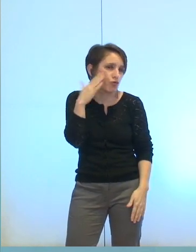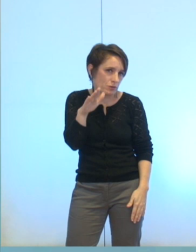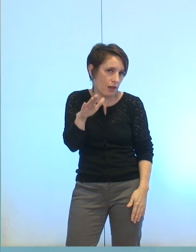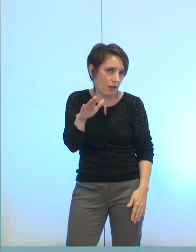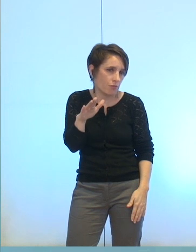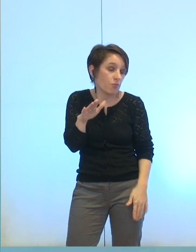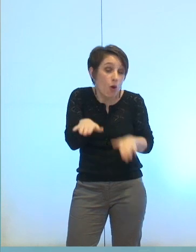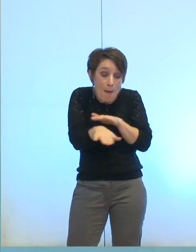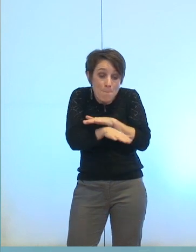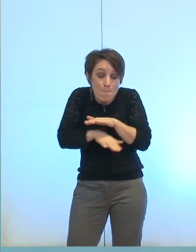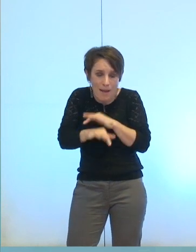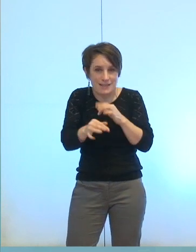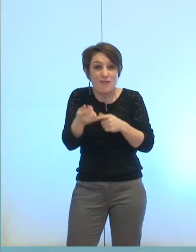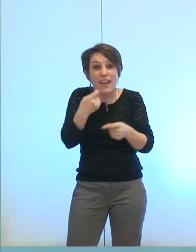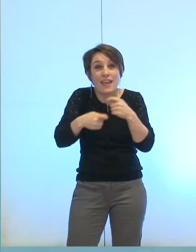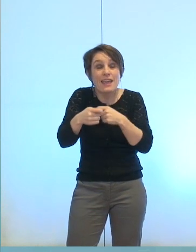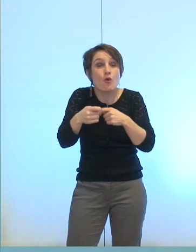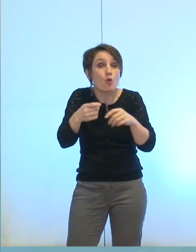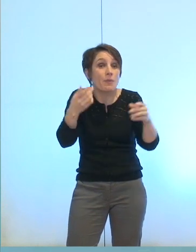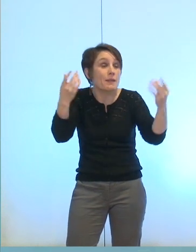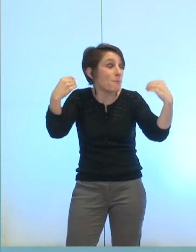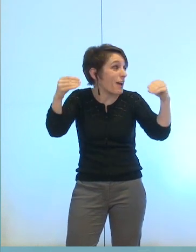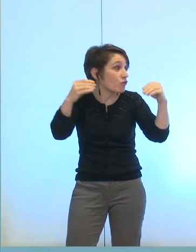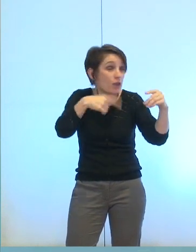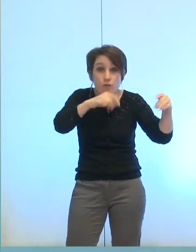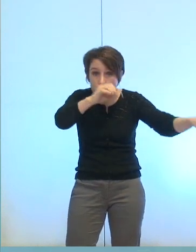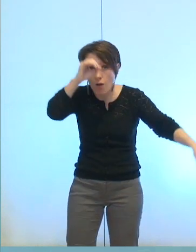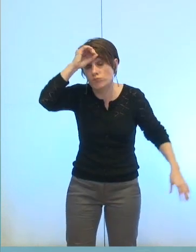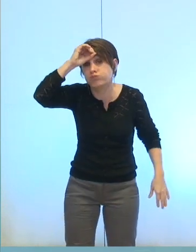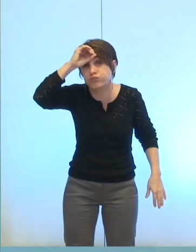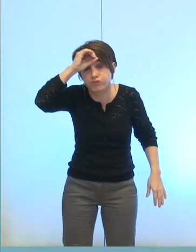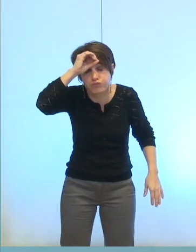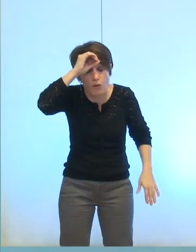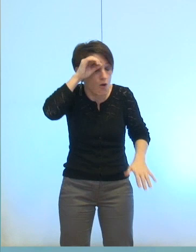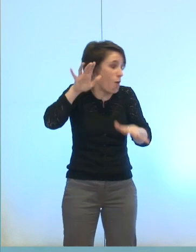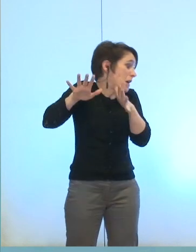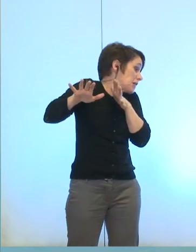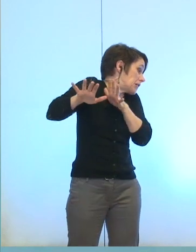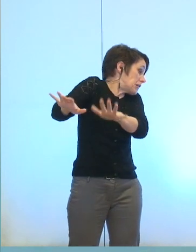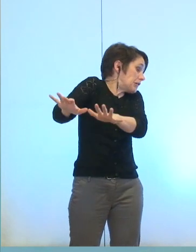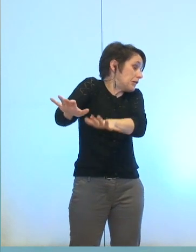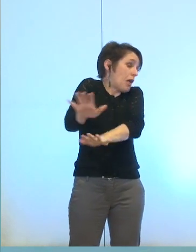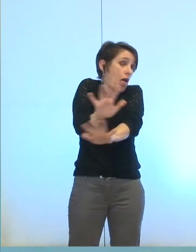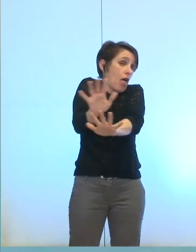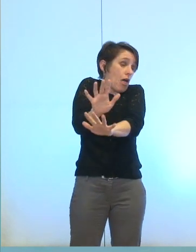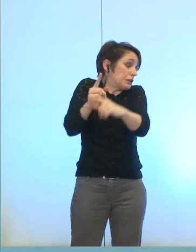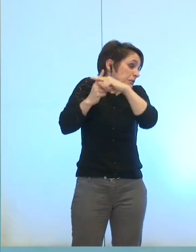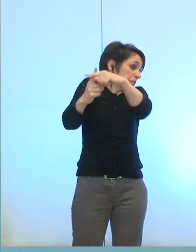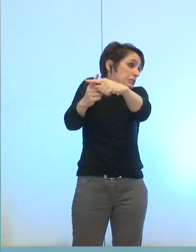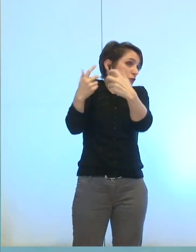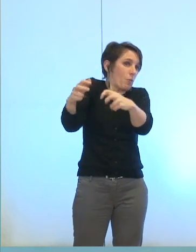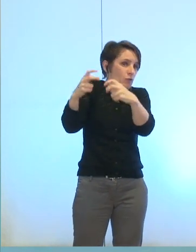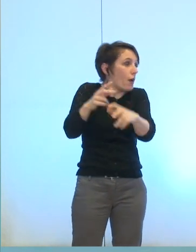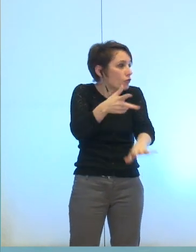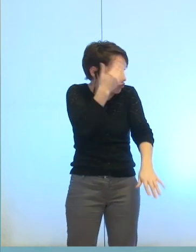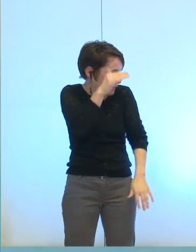primaires de l'économie de marché vous sont étrangères de manière absolue voire volontaire pour certains mais tout de